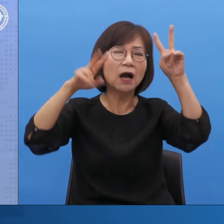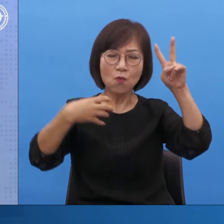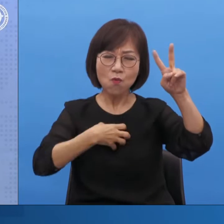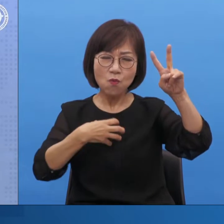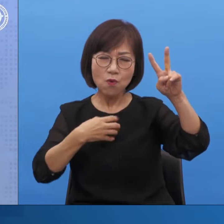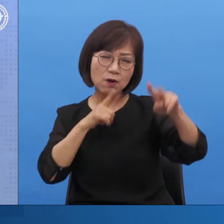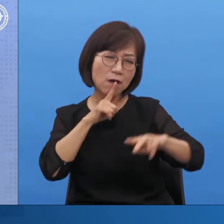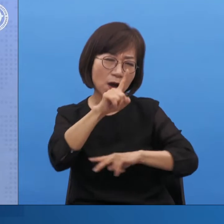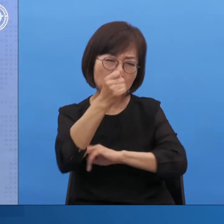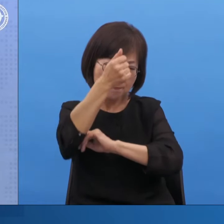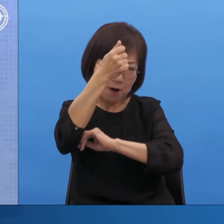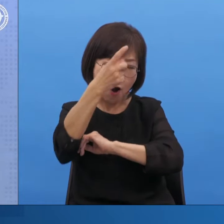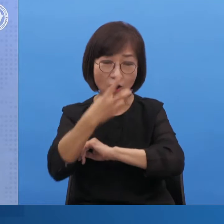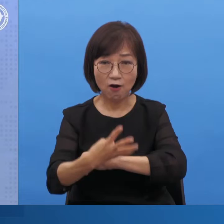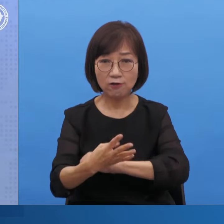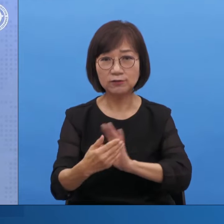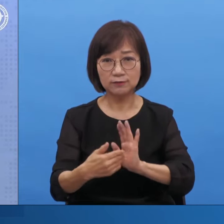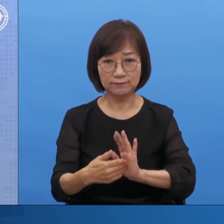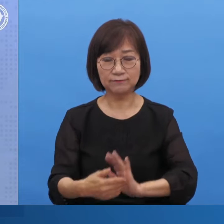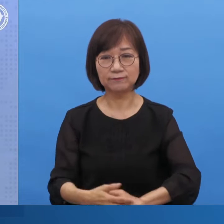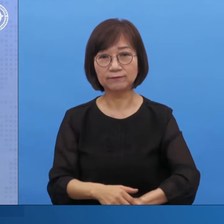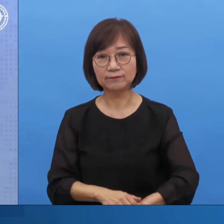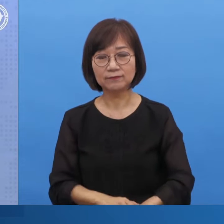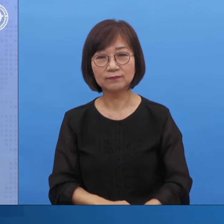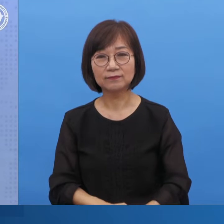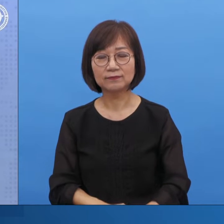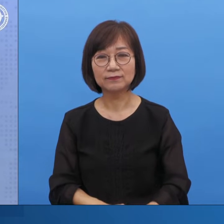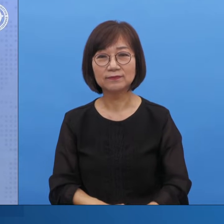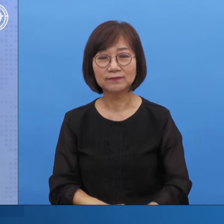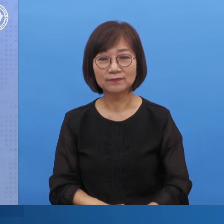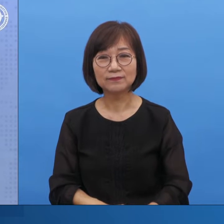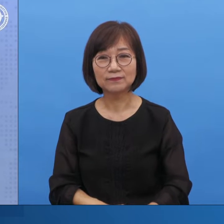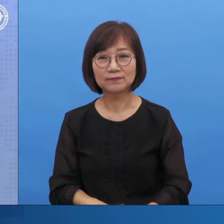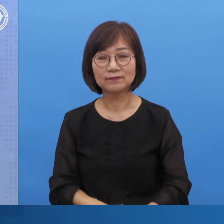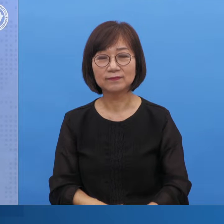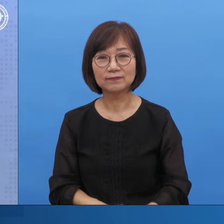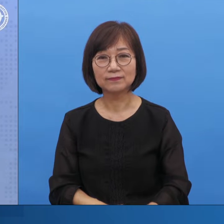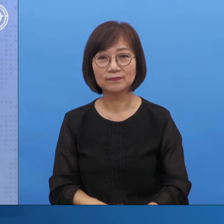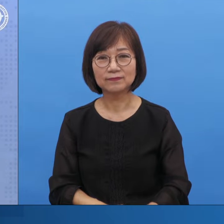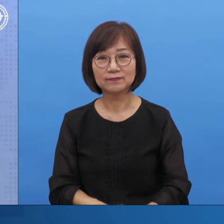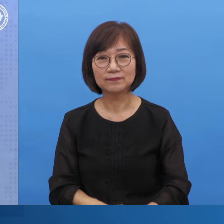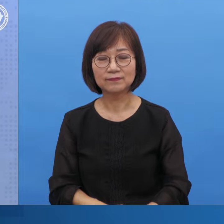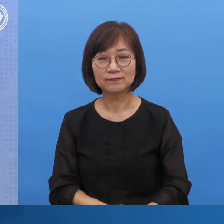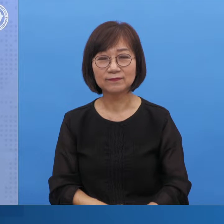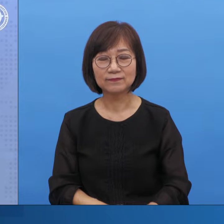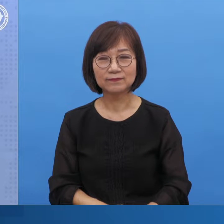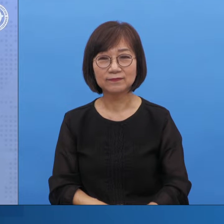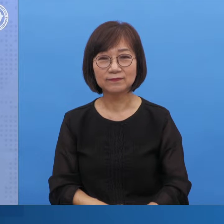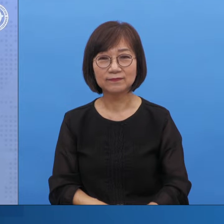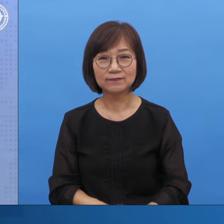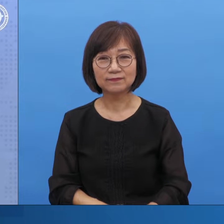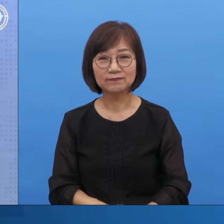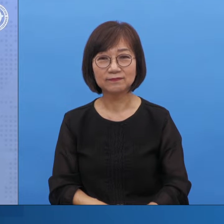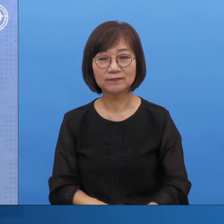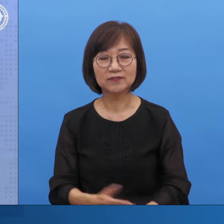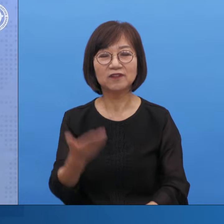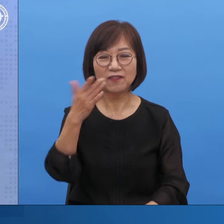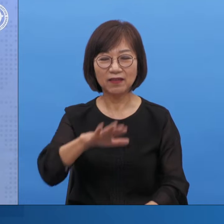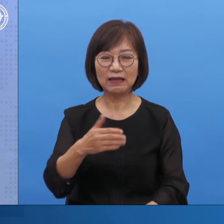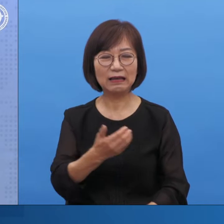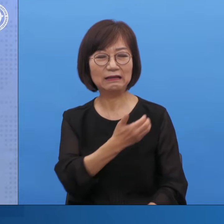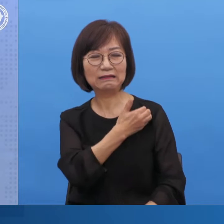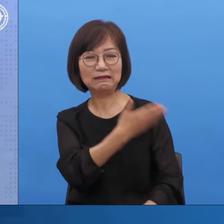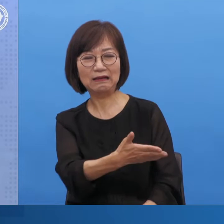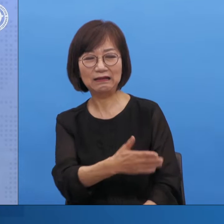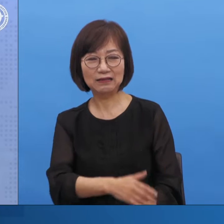had told them, several times that the department store had cracks. 그 했는데 그 안 한 겁니다. But of course,